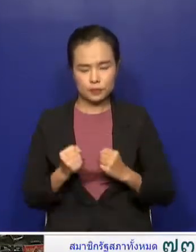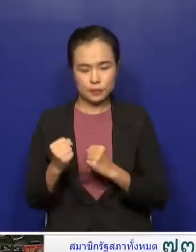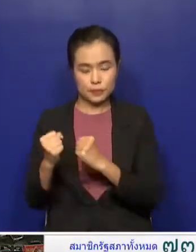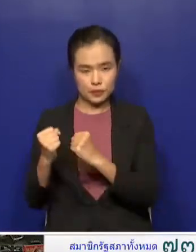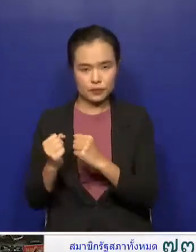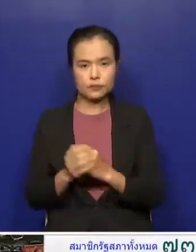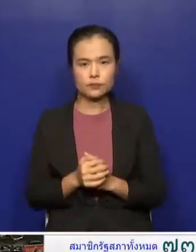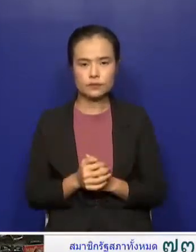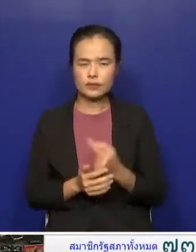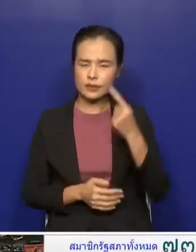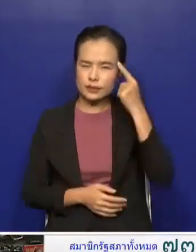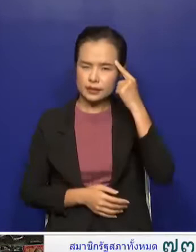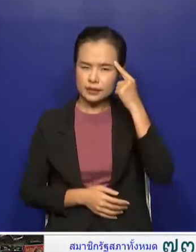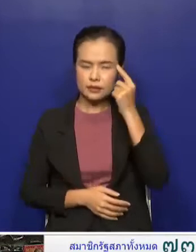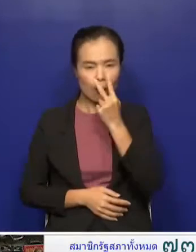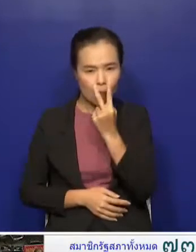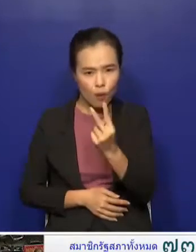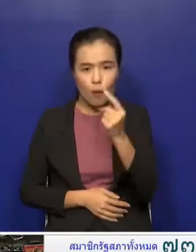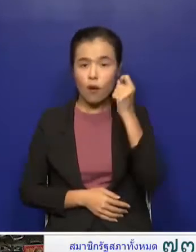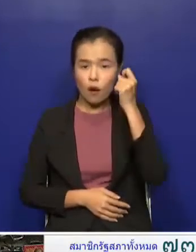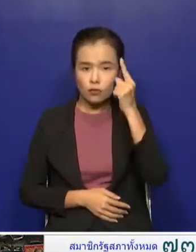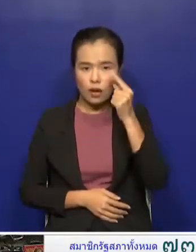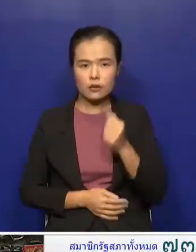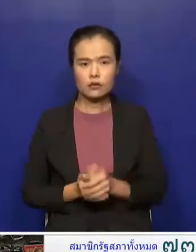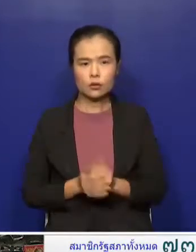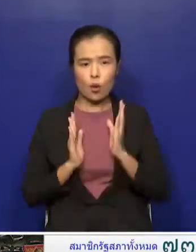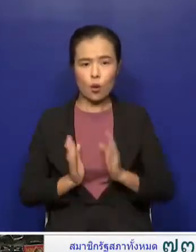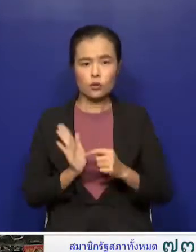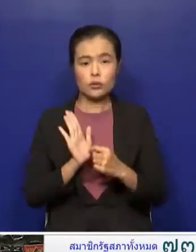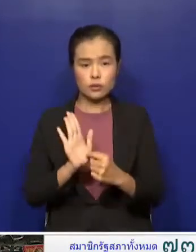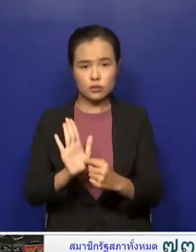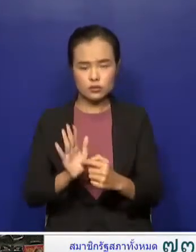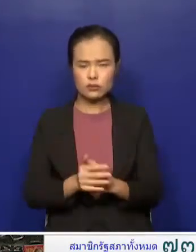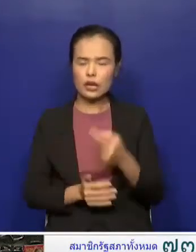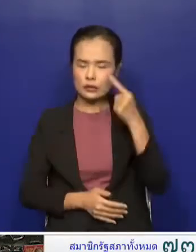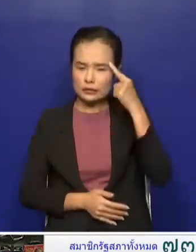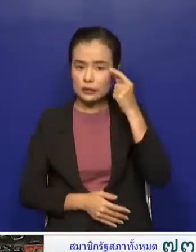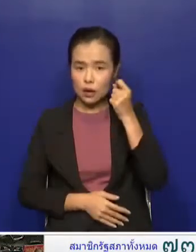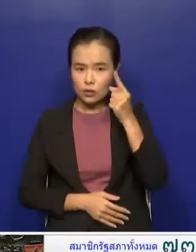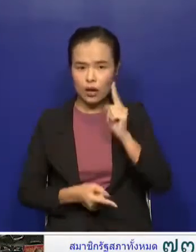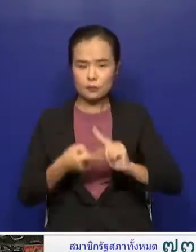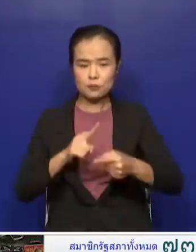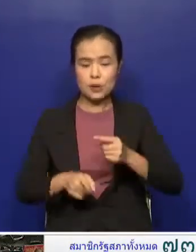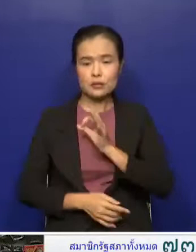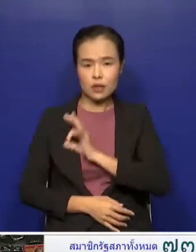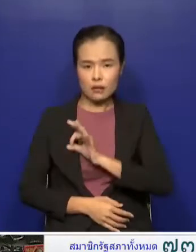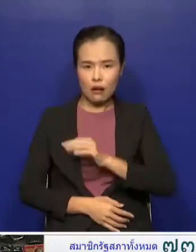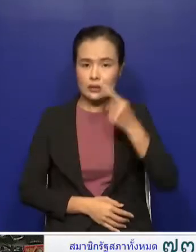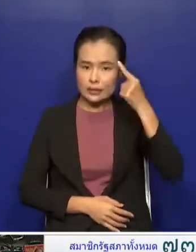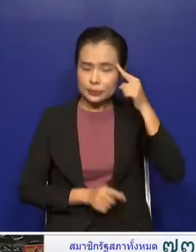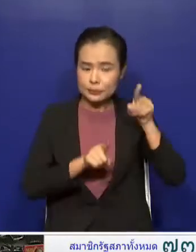มองด้วยความเข้าใจสำหรับผู้ยื่นญัตติแล้วก็มองด้วยความเข้าใจถึงเพื่อนสมาชิกทั้งที่เห็นด้วยไม่เห็น